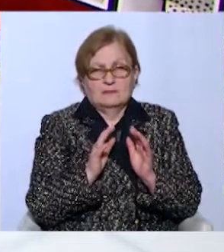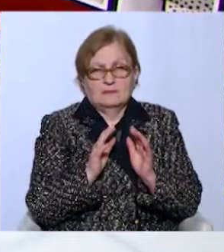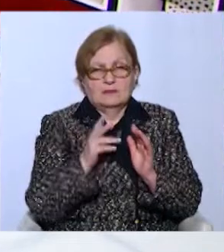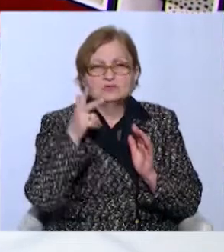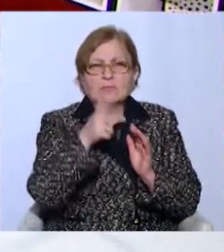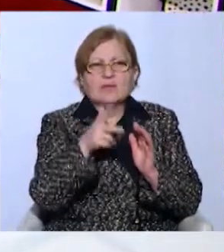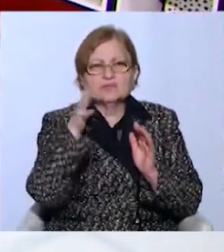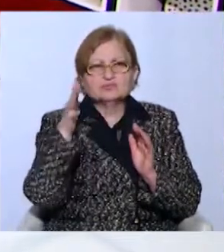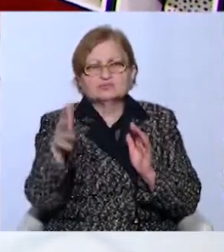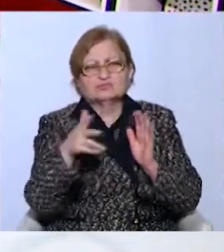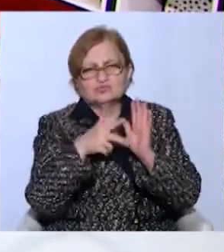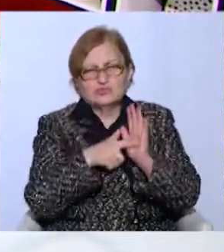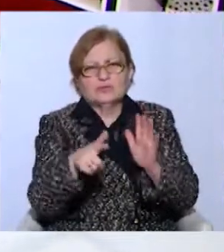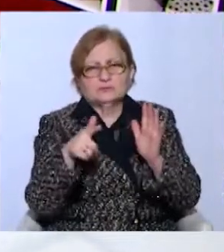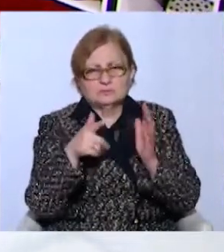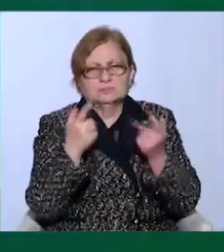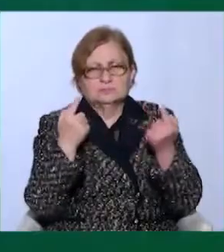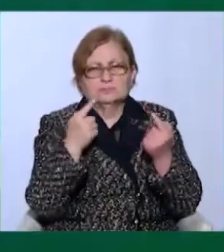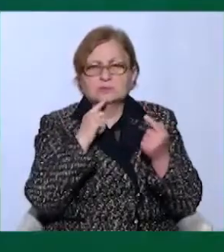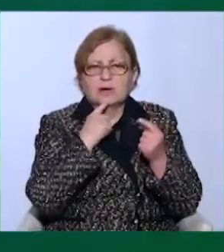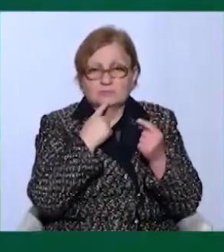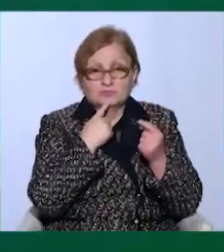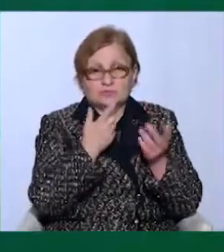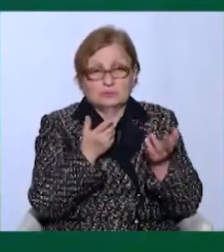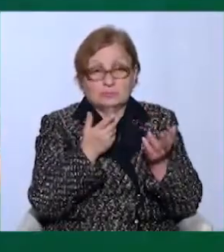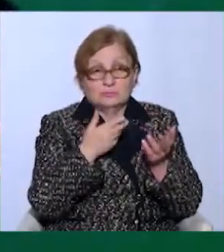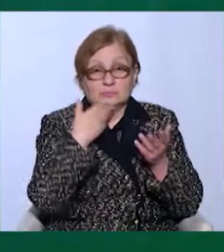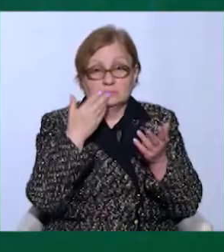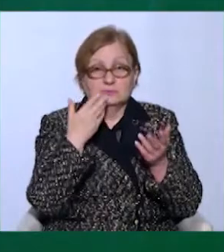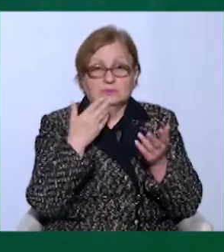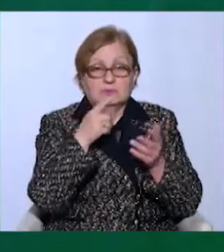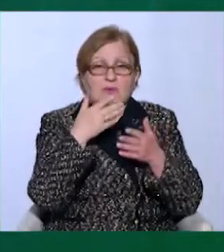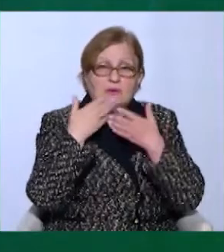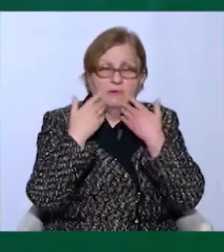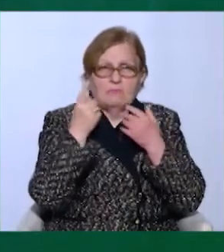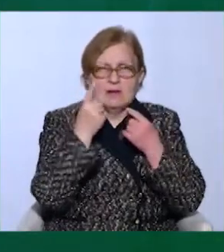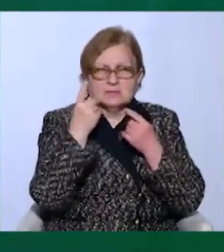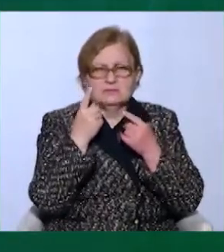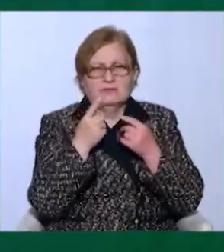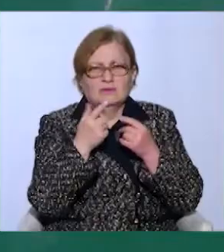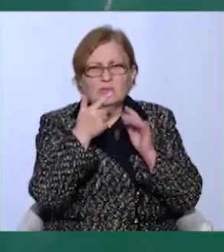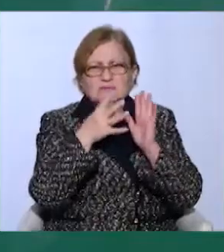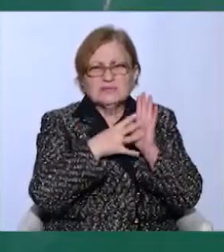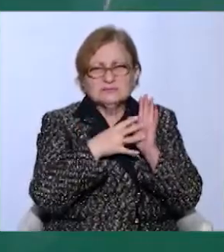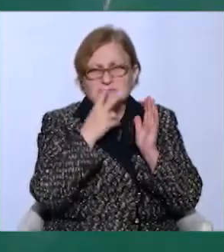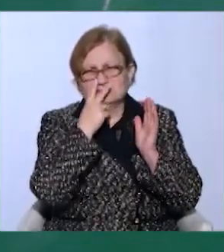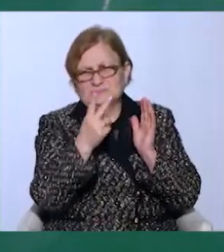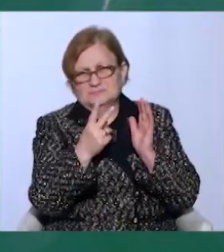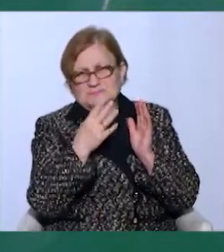იყო 3780 რა აი იქ სადა გამიჭirdებოდა ეხლა რომ თქვა რომ ის მარტივია თუ არა მაგრამ 29